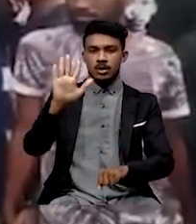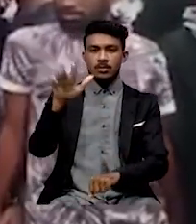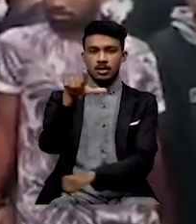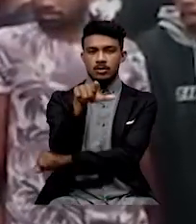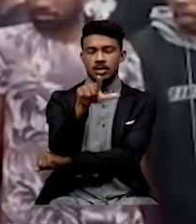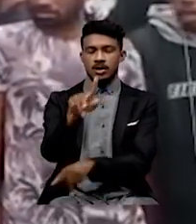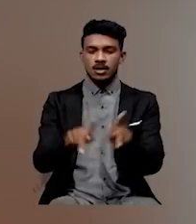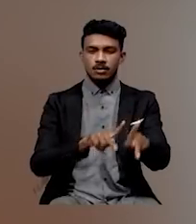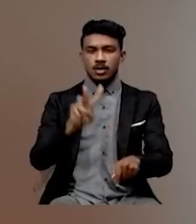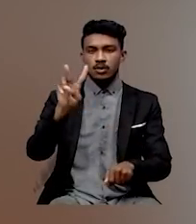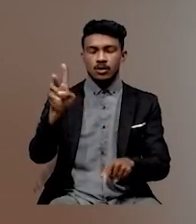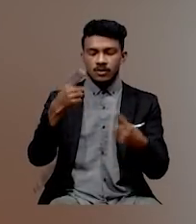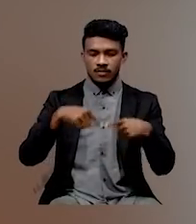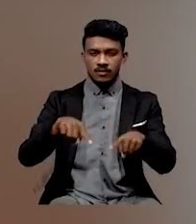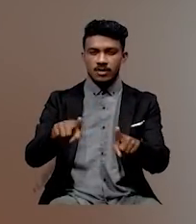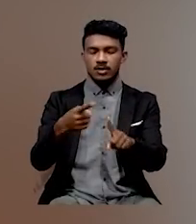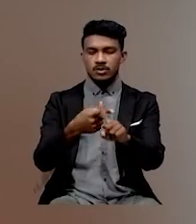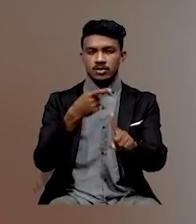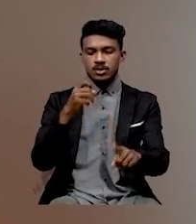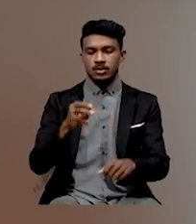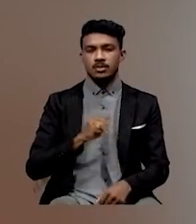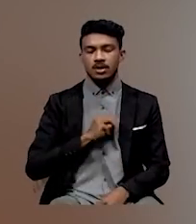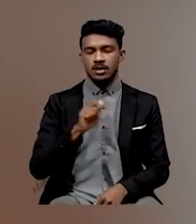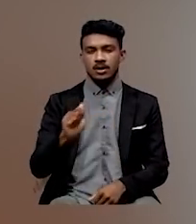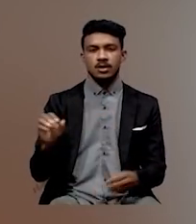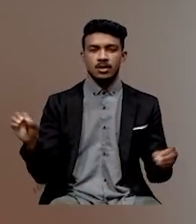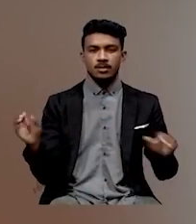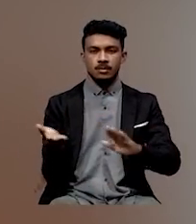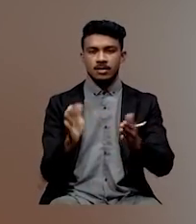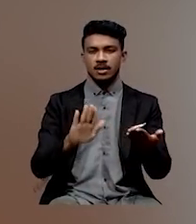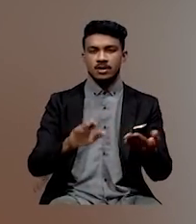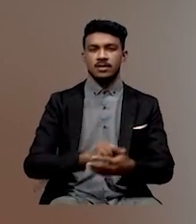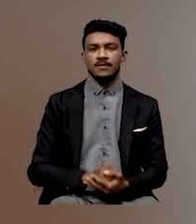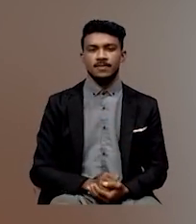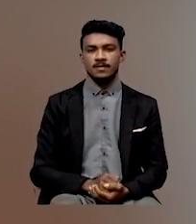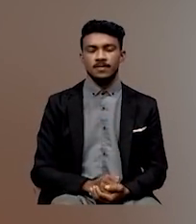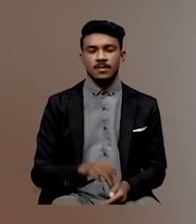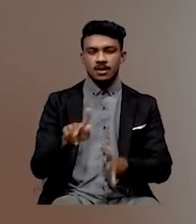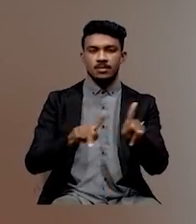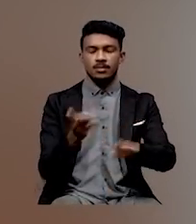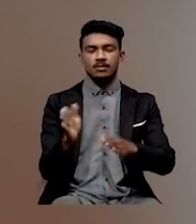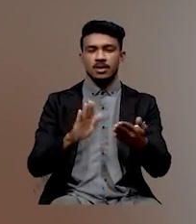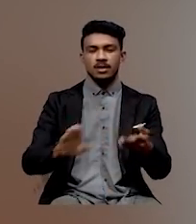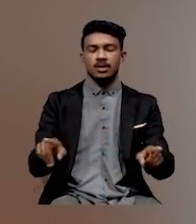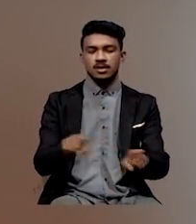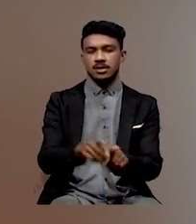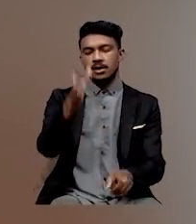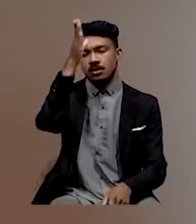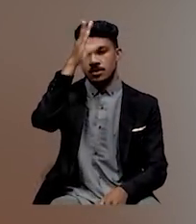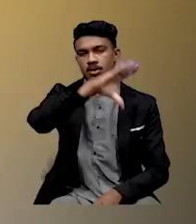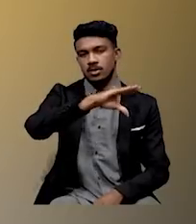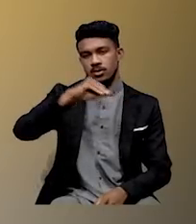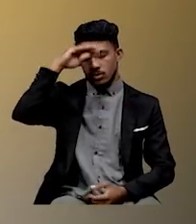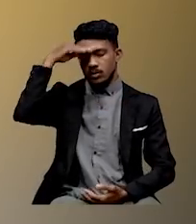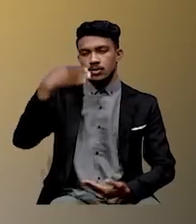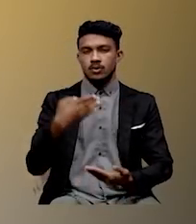neng rua ne fila husi Maliana Vila, nola consegue salva vida. Matebia na rua nudar aman hooan nebe